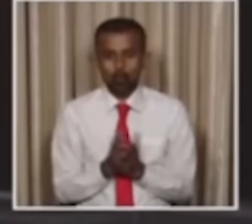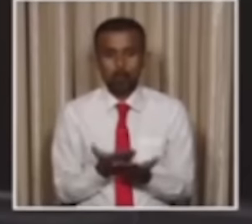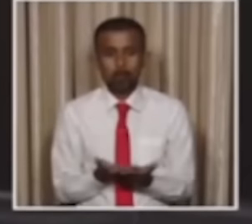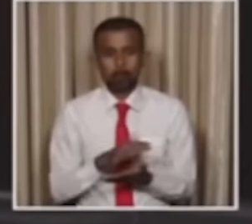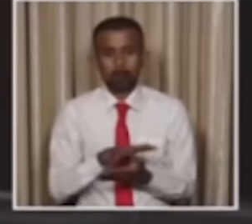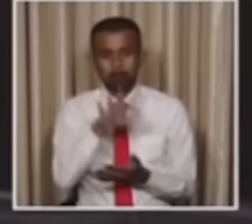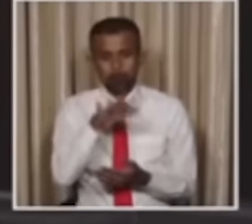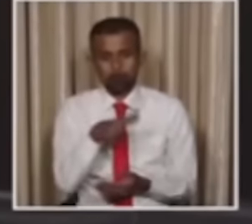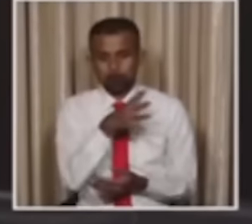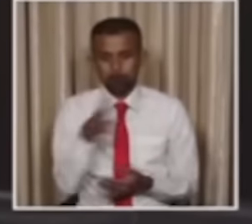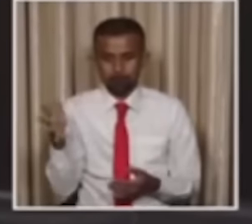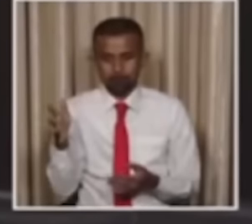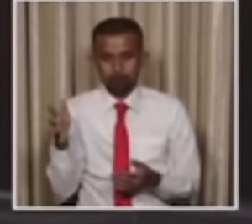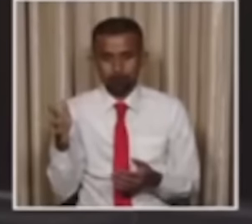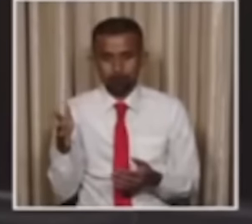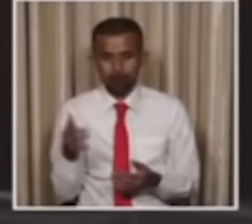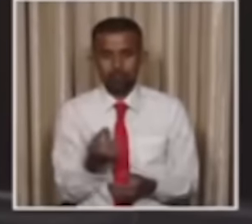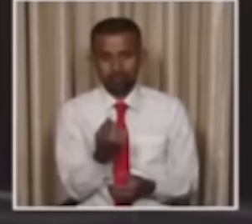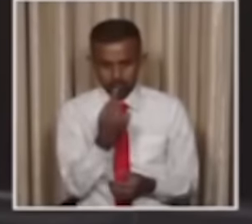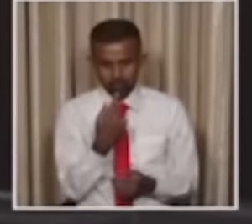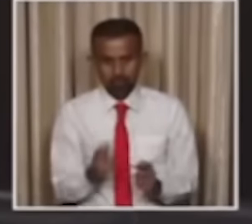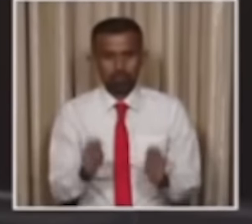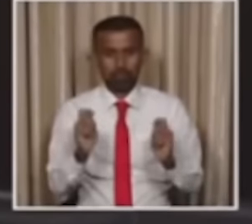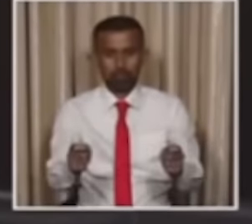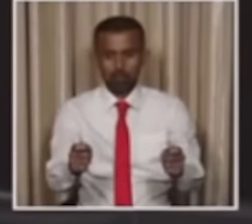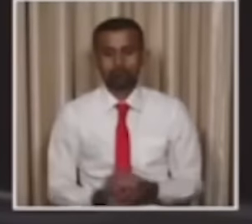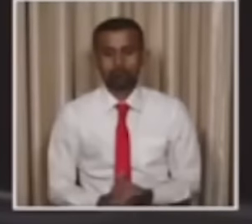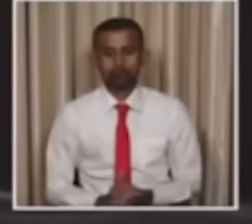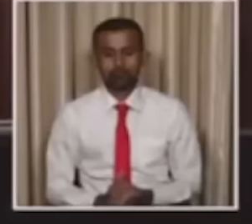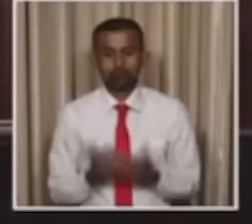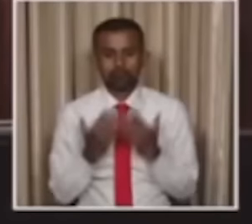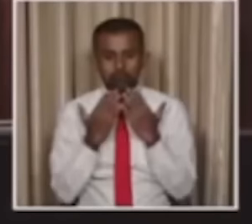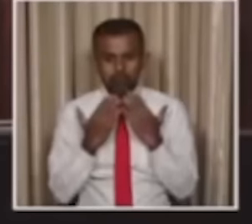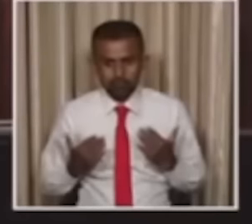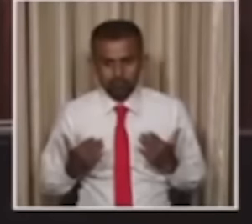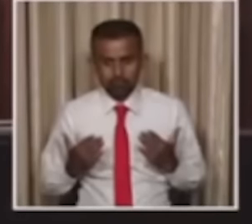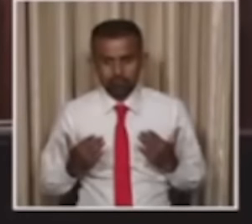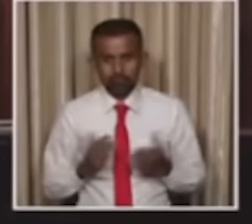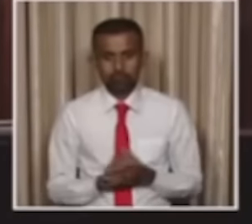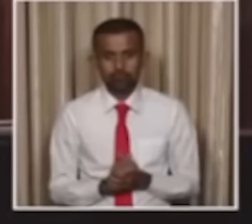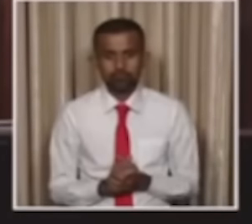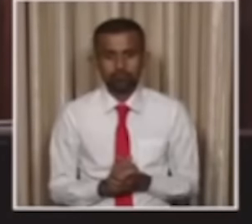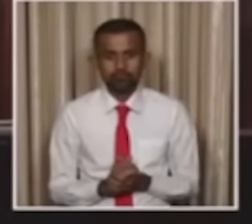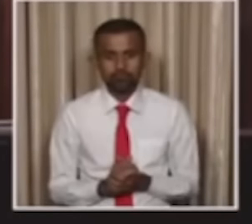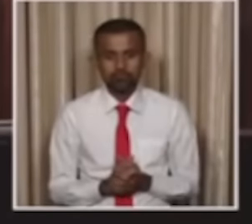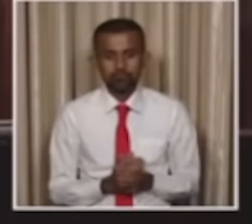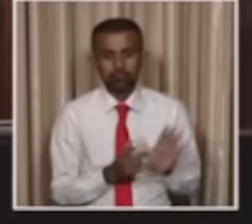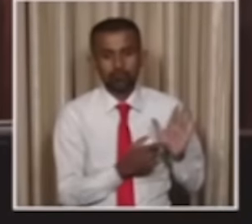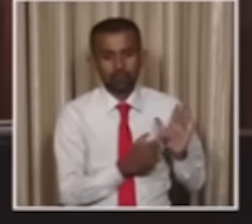එකක් හදලා මේ මන්ත්‍රීතුමන්ලා ඉල්ලපු අයට මං ලබා දීලා තියෙනවා. ඔචාන මේ